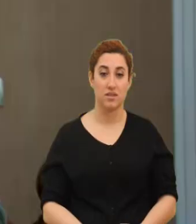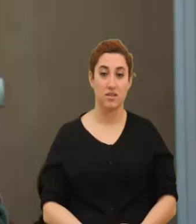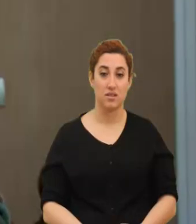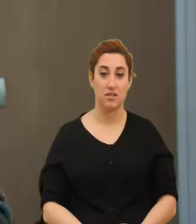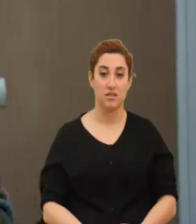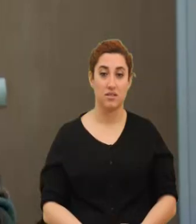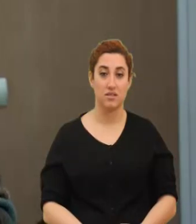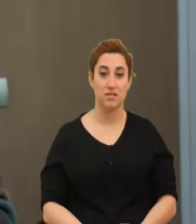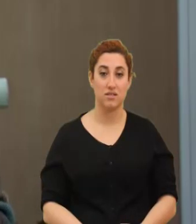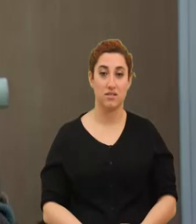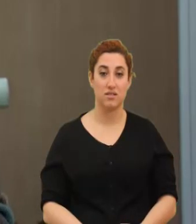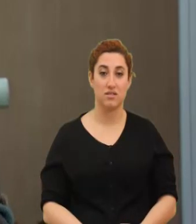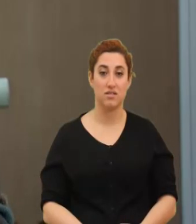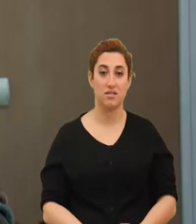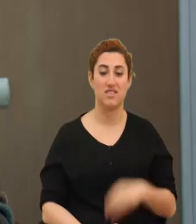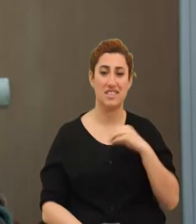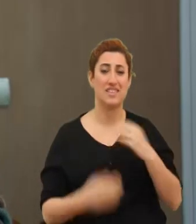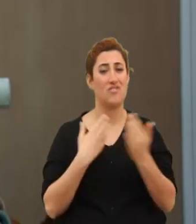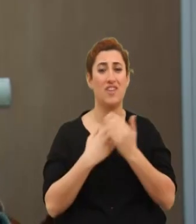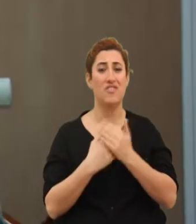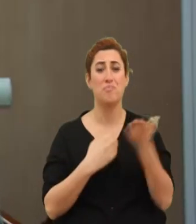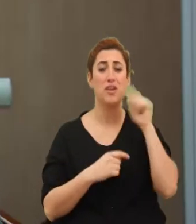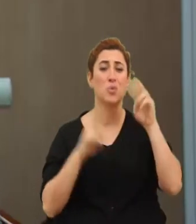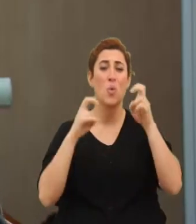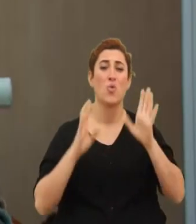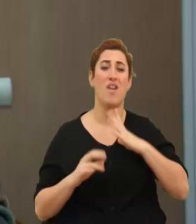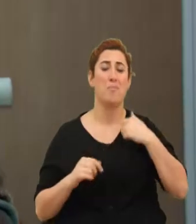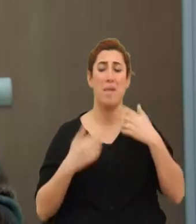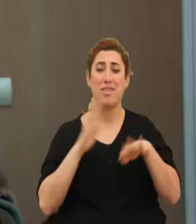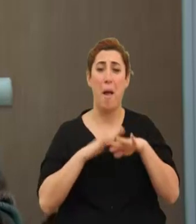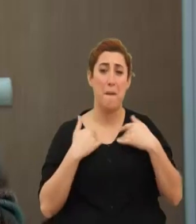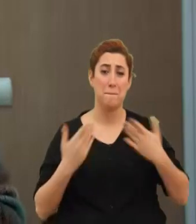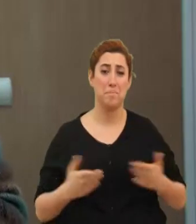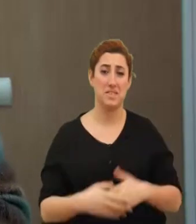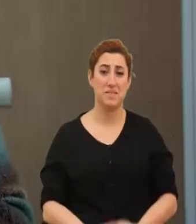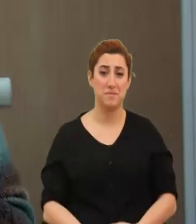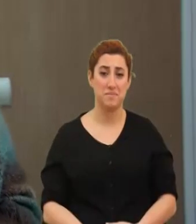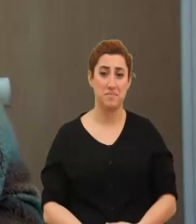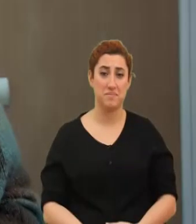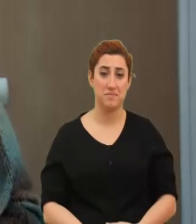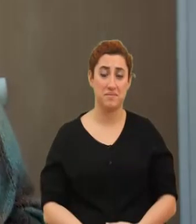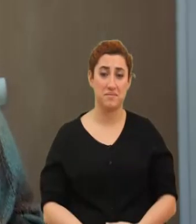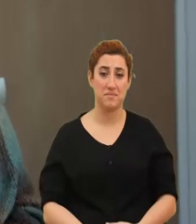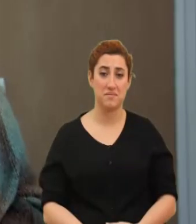Kemal şaşkın, işkillenmiş. Anam, başka bir şeymiş konu ya. Ben ne yaptım?